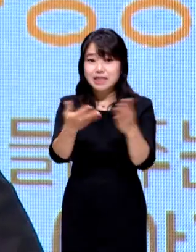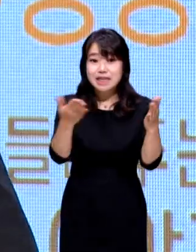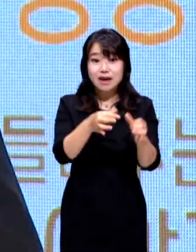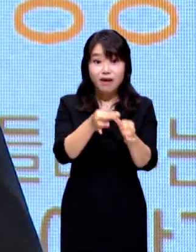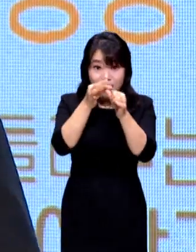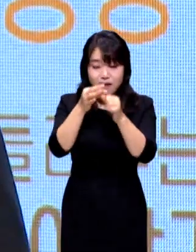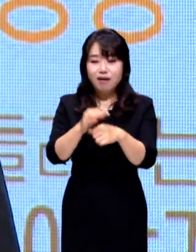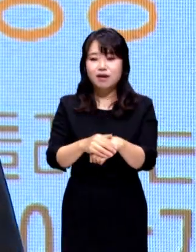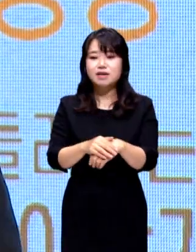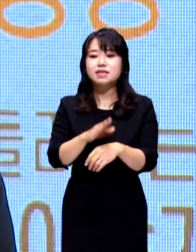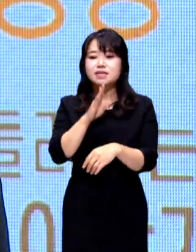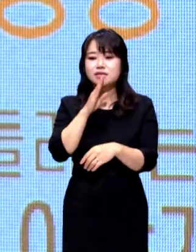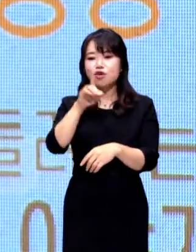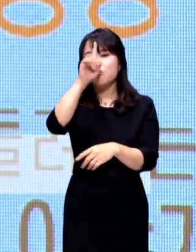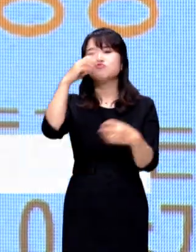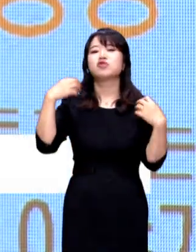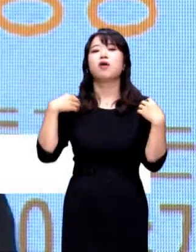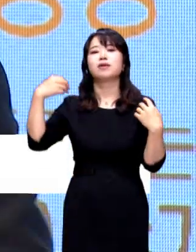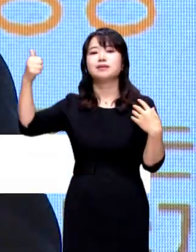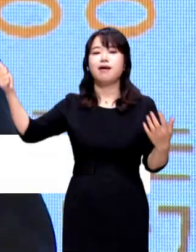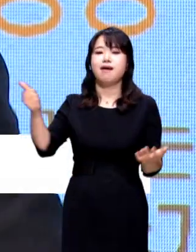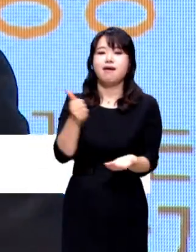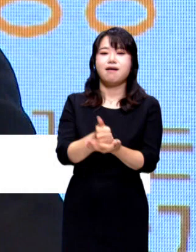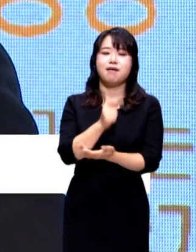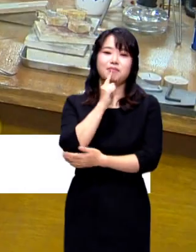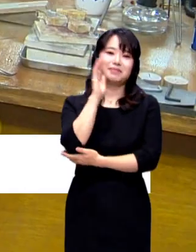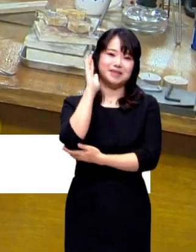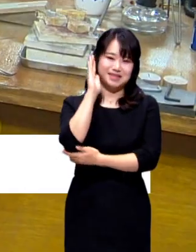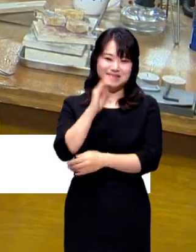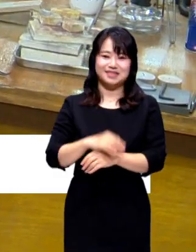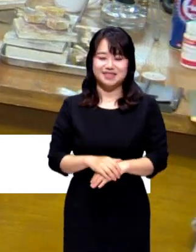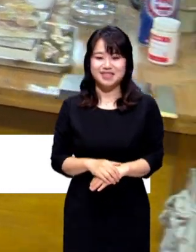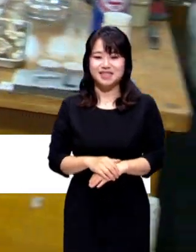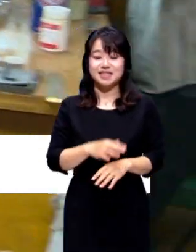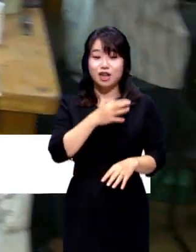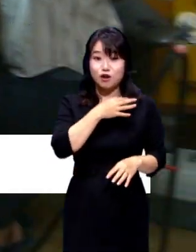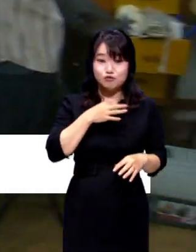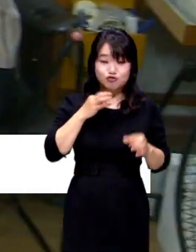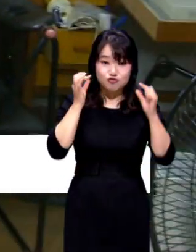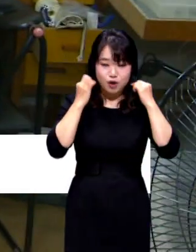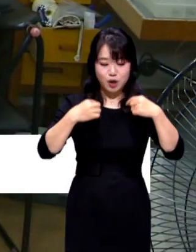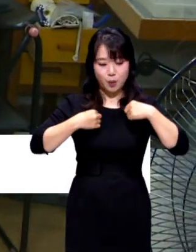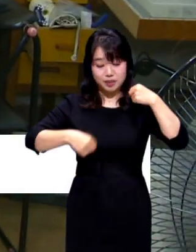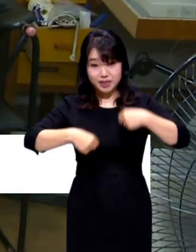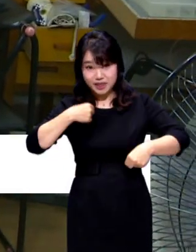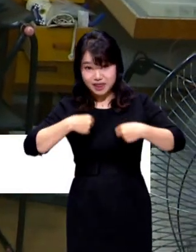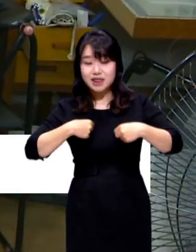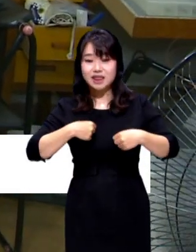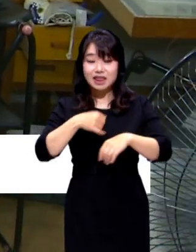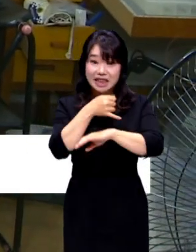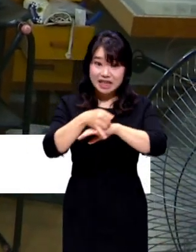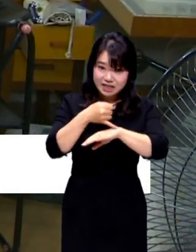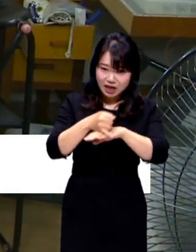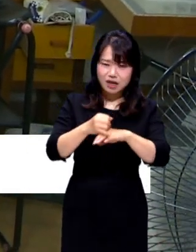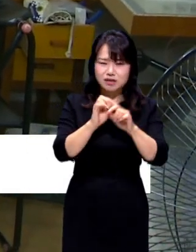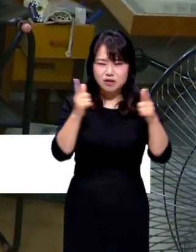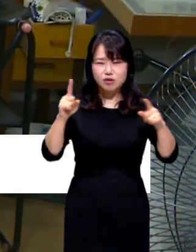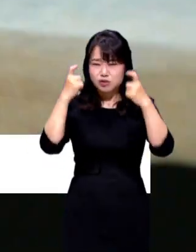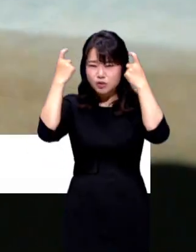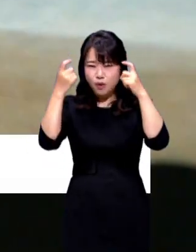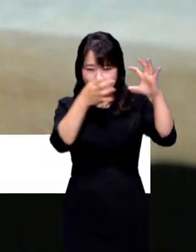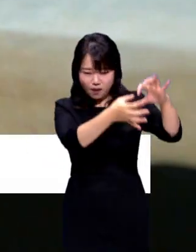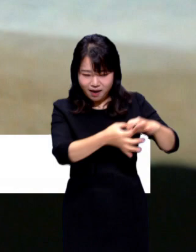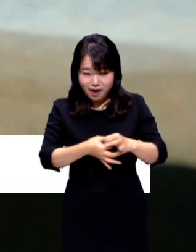특강엔 정물원 종로구청장이 마이크를 잡았습니다. 주얼리와 패션 디자인, 지역의 관광 자원을 활용한